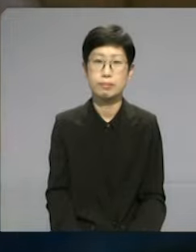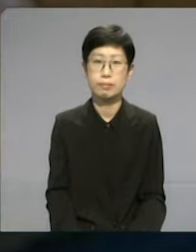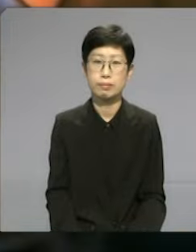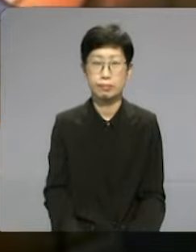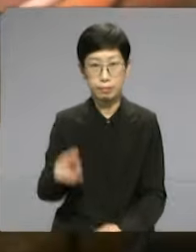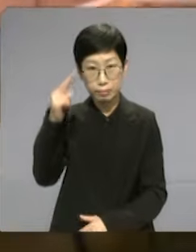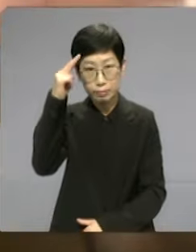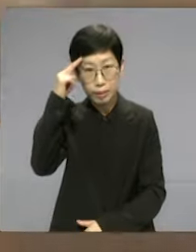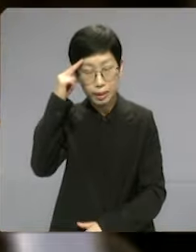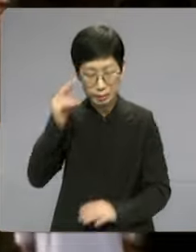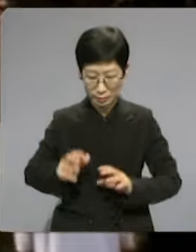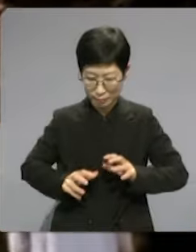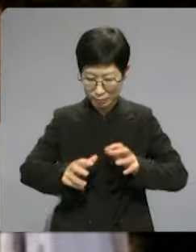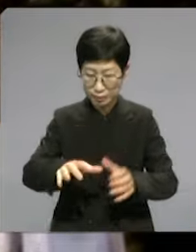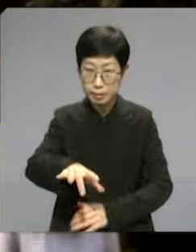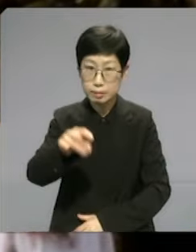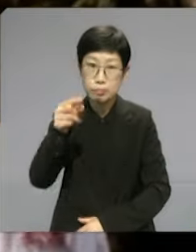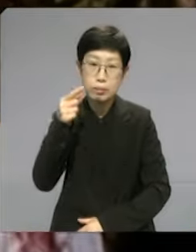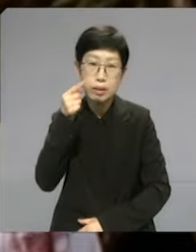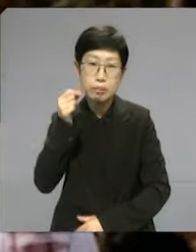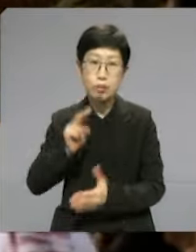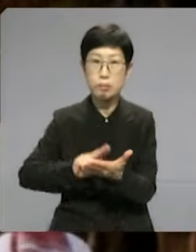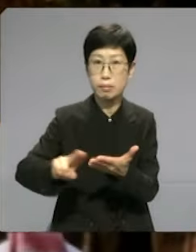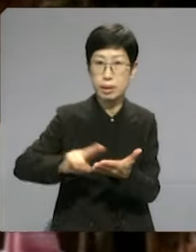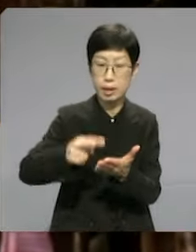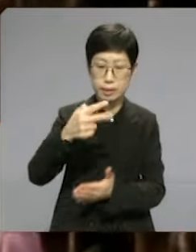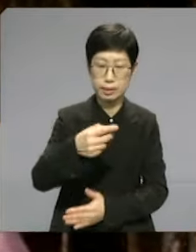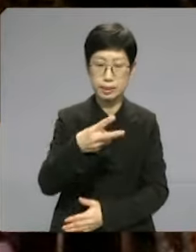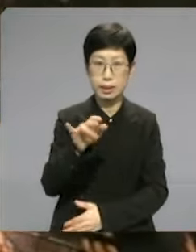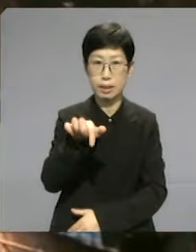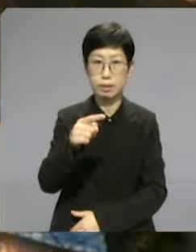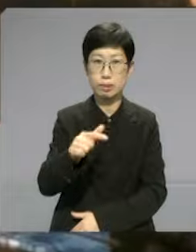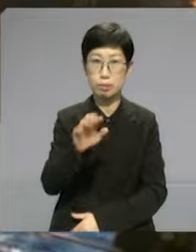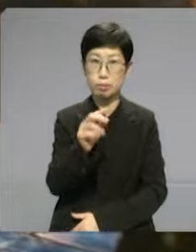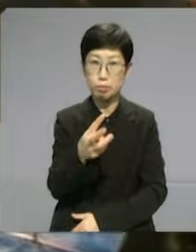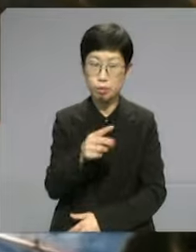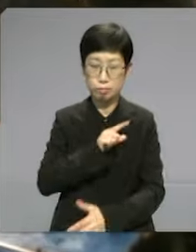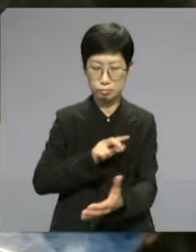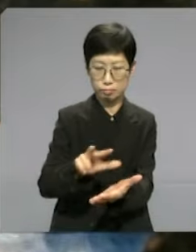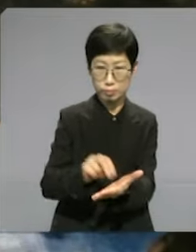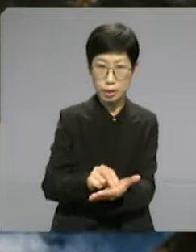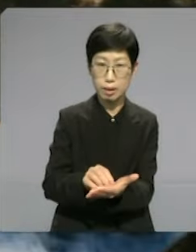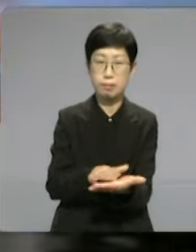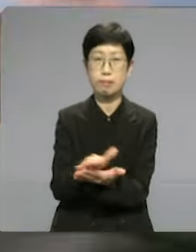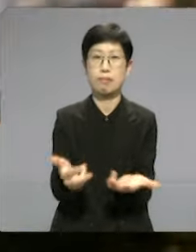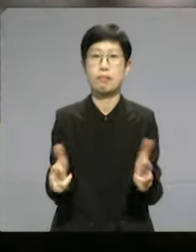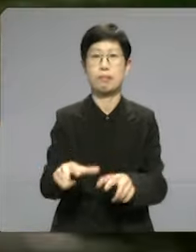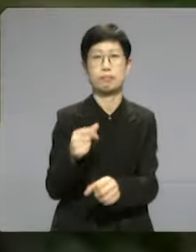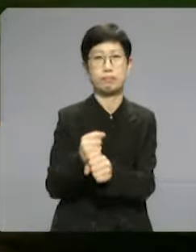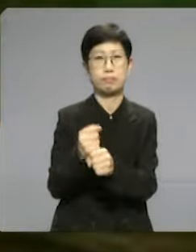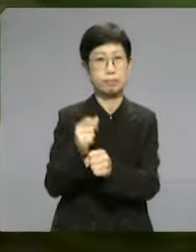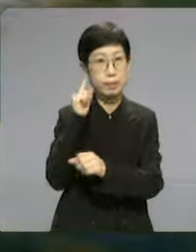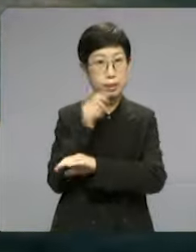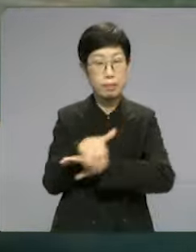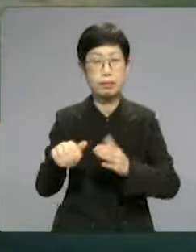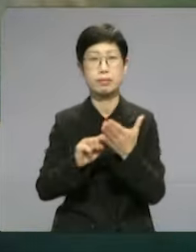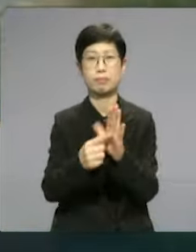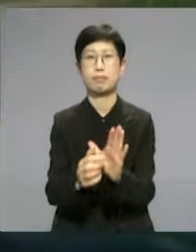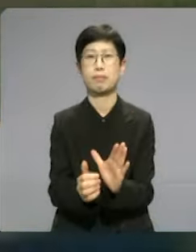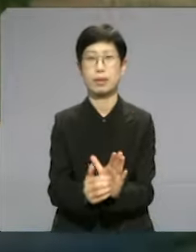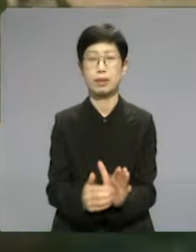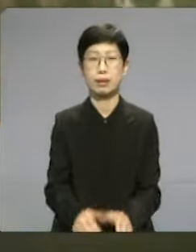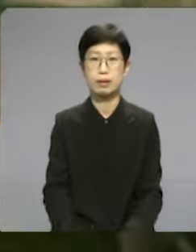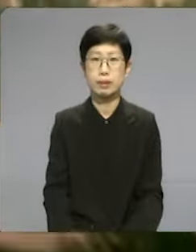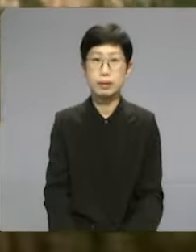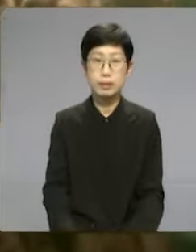사우디 아라비아가 세계에서 처음으로 일본 만화 드래곤볼을 주제로 한 테마 파크를 짓겠다는 계획을 발표했습니다 사우디 국부